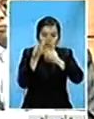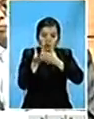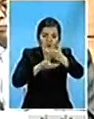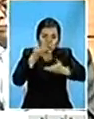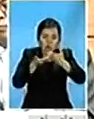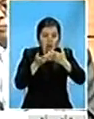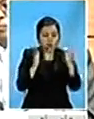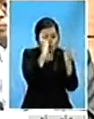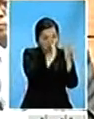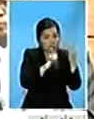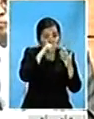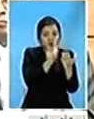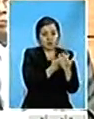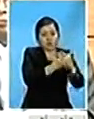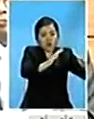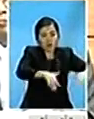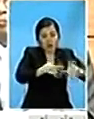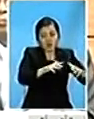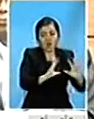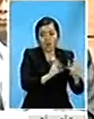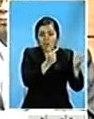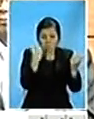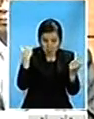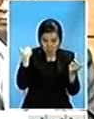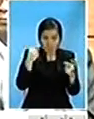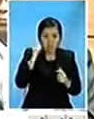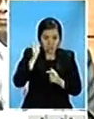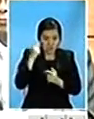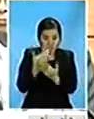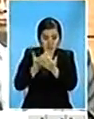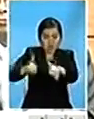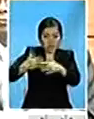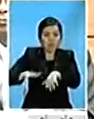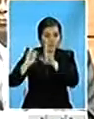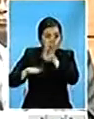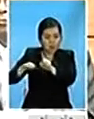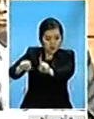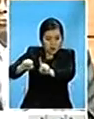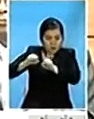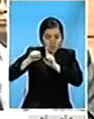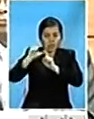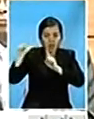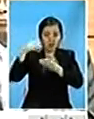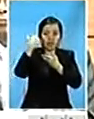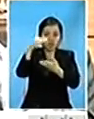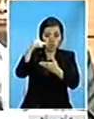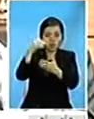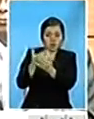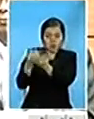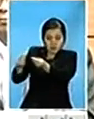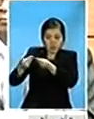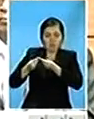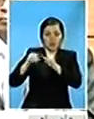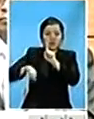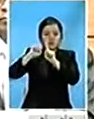ำให้ประเทศกำลังสูญเสียรายได้ที่ปกติได้เป็นเม็ดเงิน100,000กว่าล้านบาทจากการส่งออกข้าวเพราะฉะนั้นนโยบ